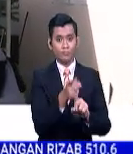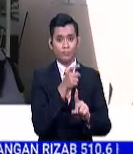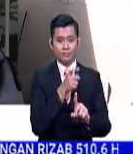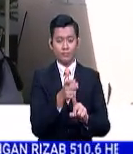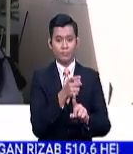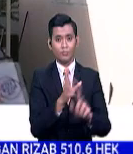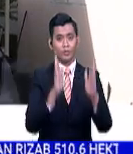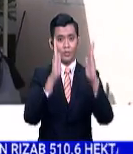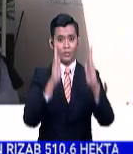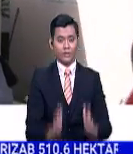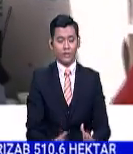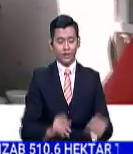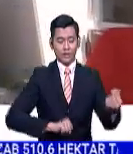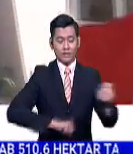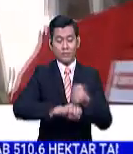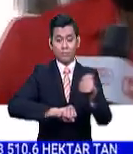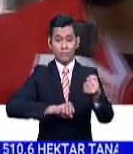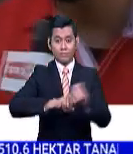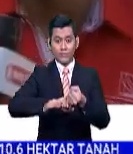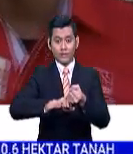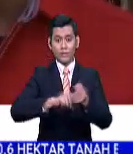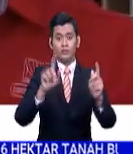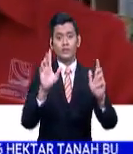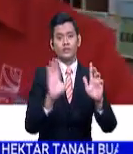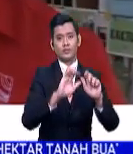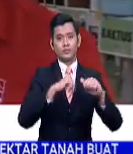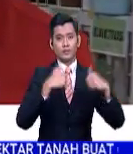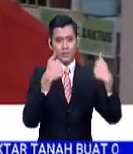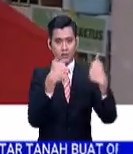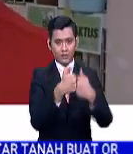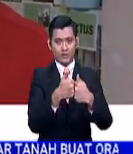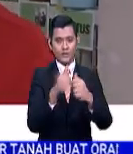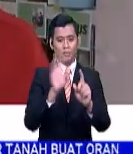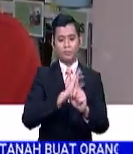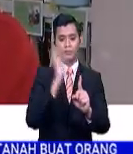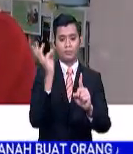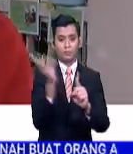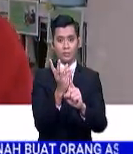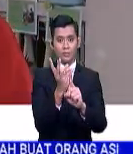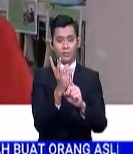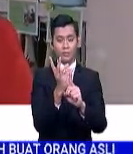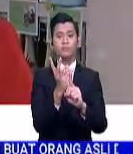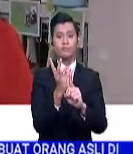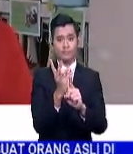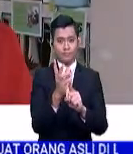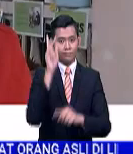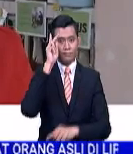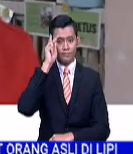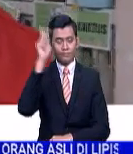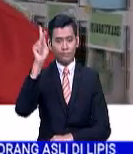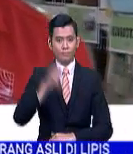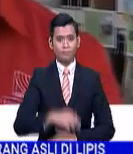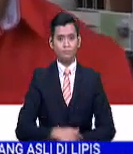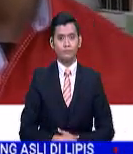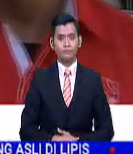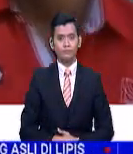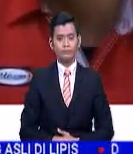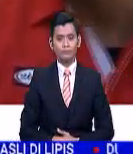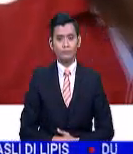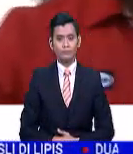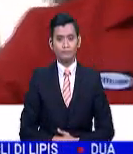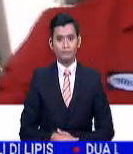Kelantan. Okey, boleh tuan bagi sasaranlah Kelab Kebajikan Asnaf ni untuk program ini.